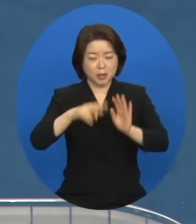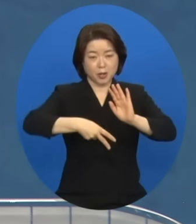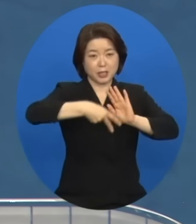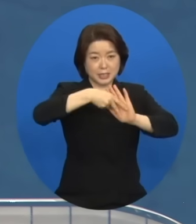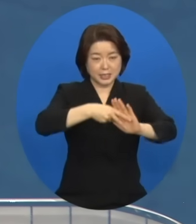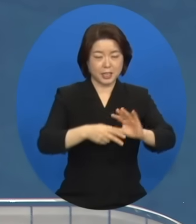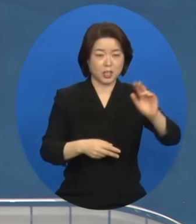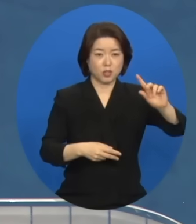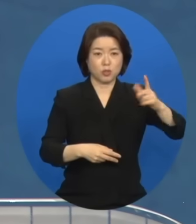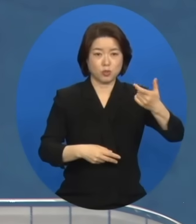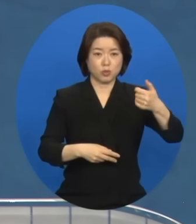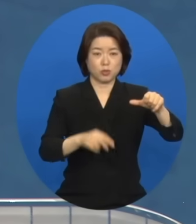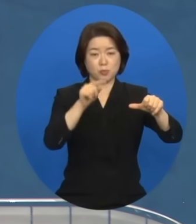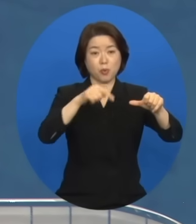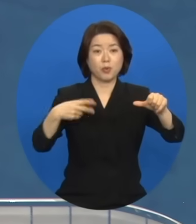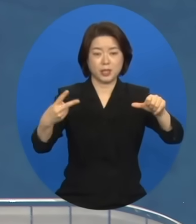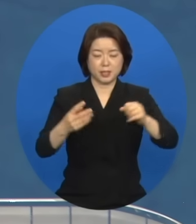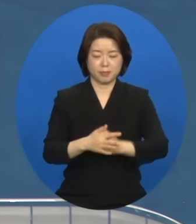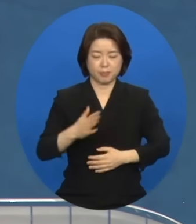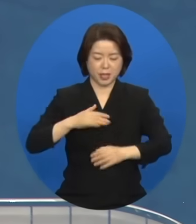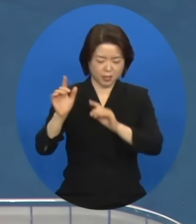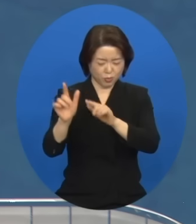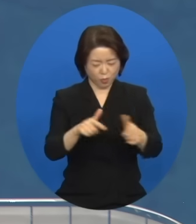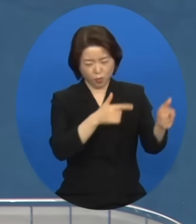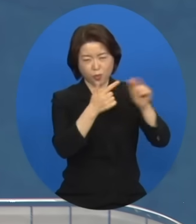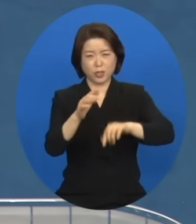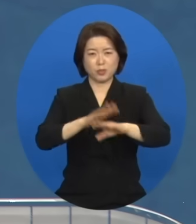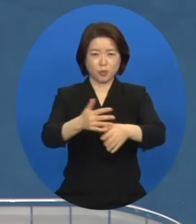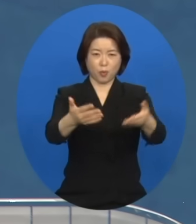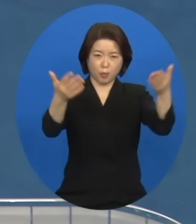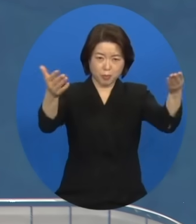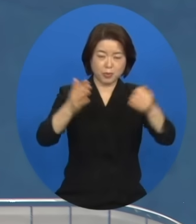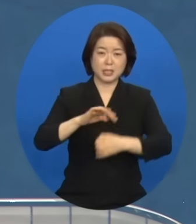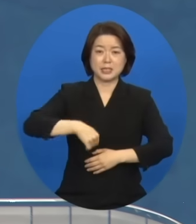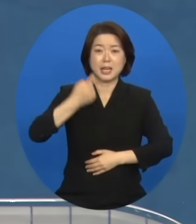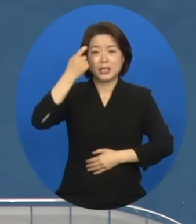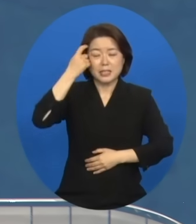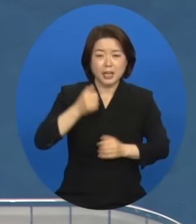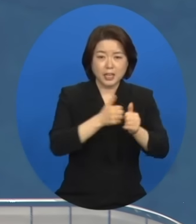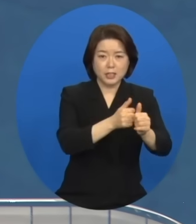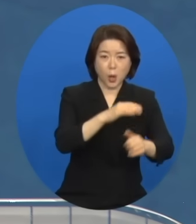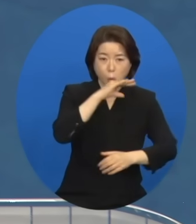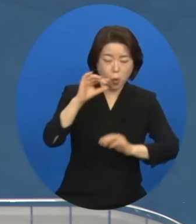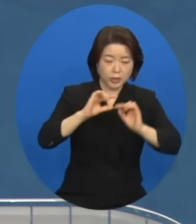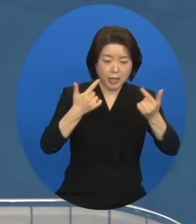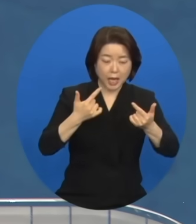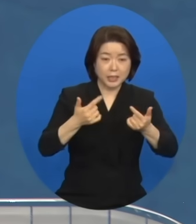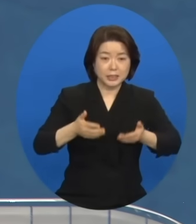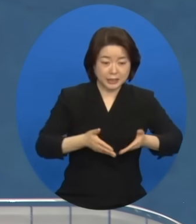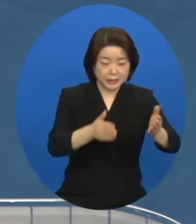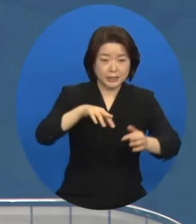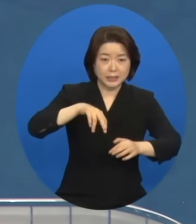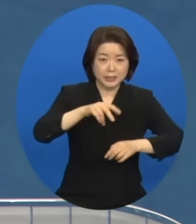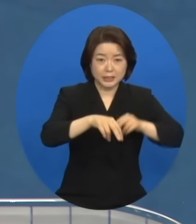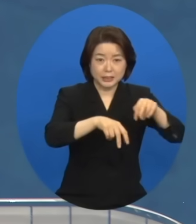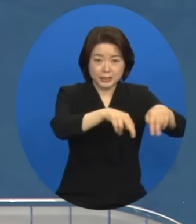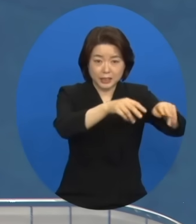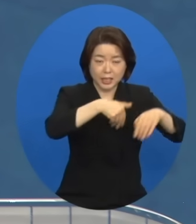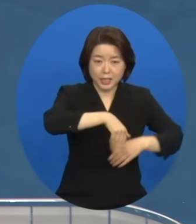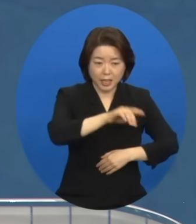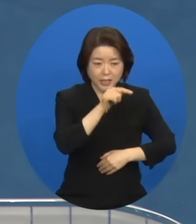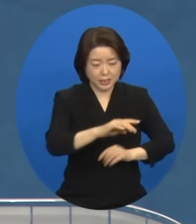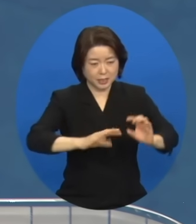2절입니다. 내가 종일 손을 펴서 자기 생각을 따라 옳지 않은 길을 걸어가는 패역한